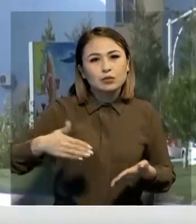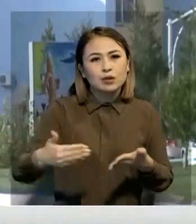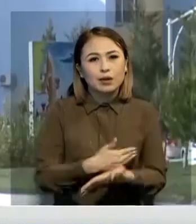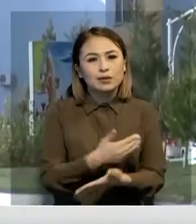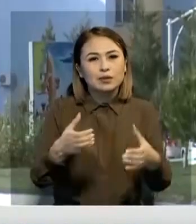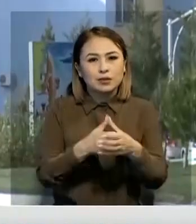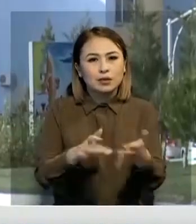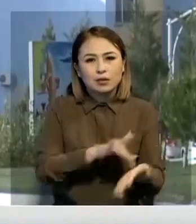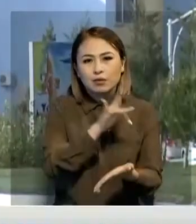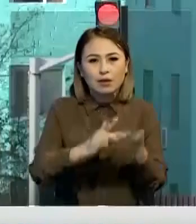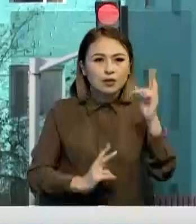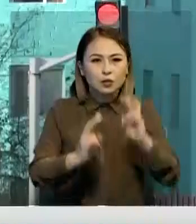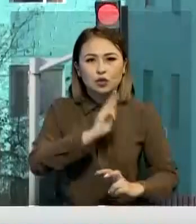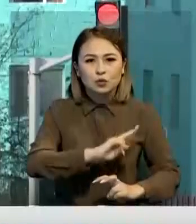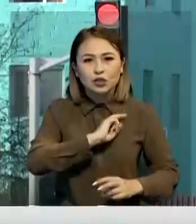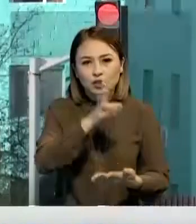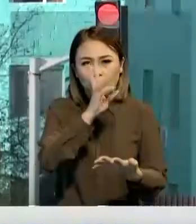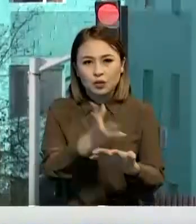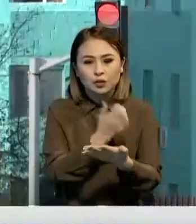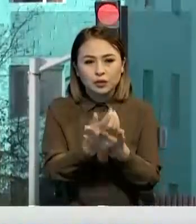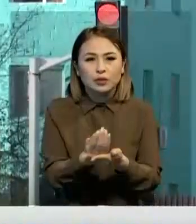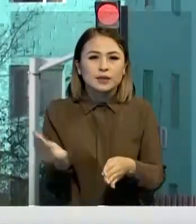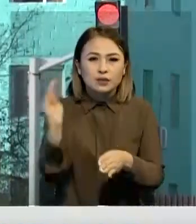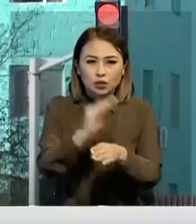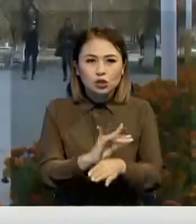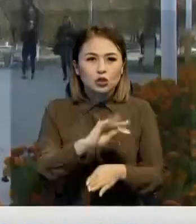Жаңа өзен қаласында бірнеше кәсіпорын жұмысшылары